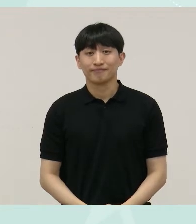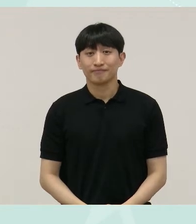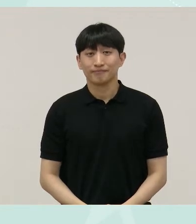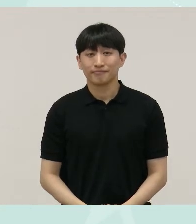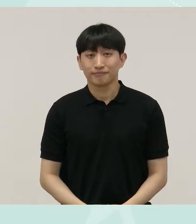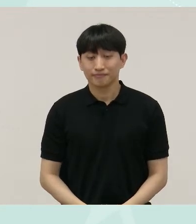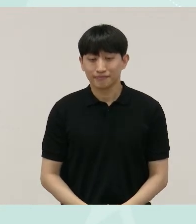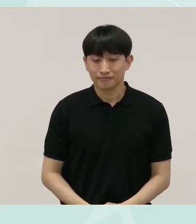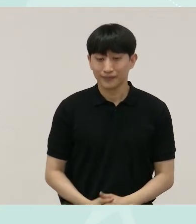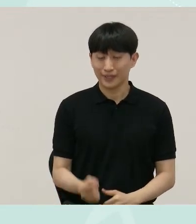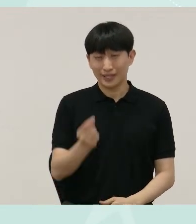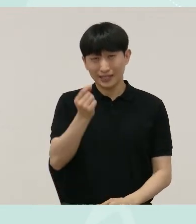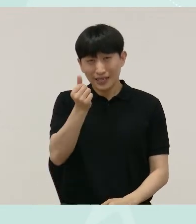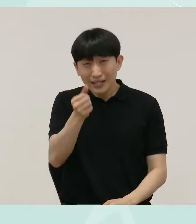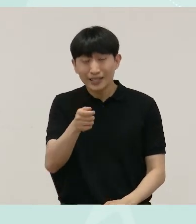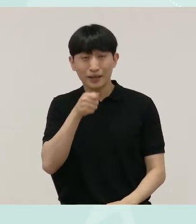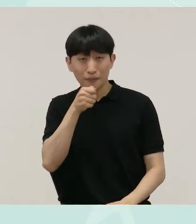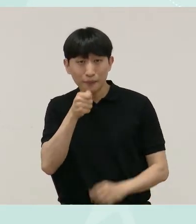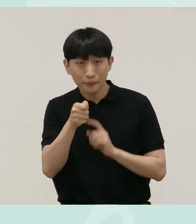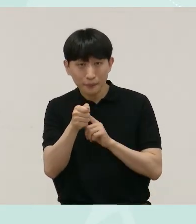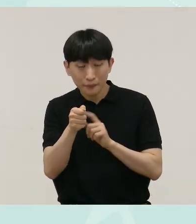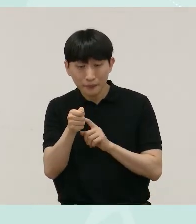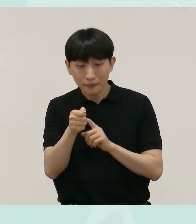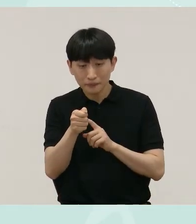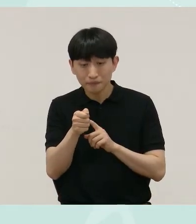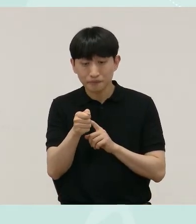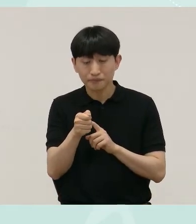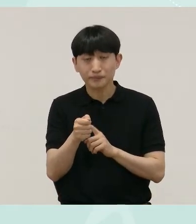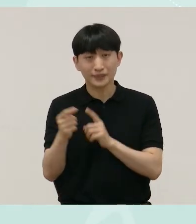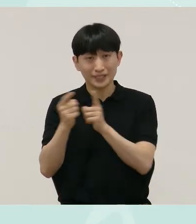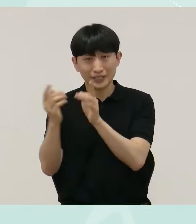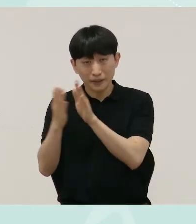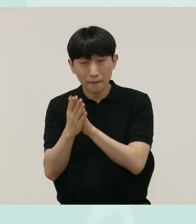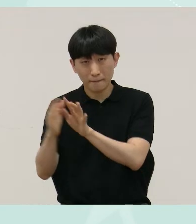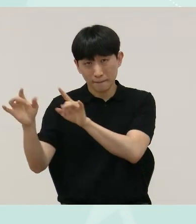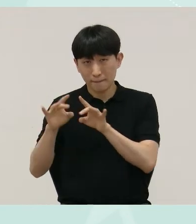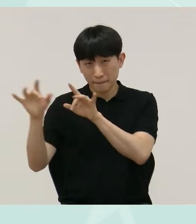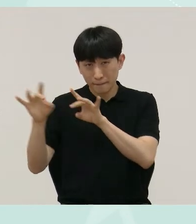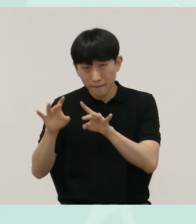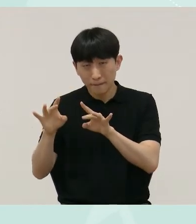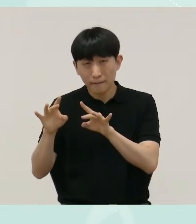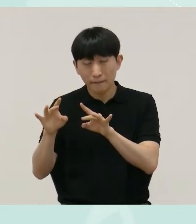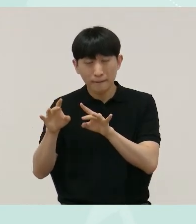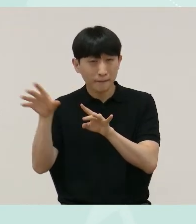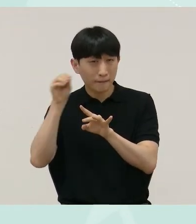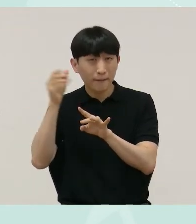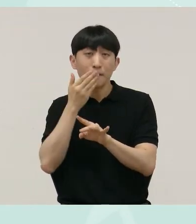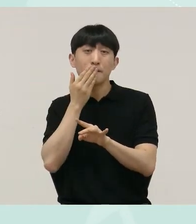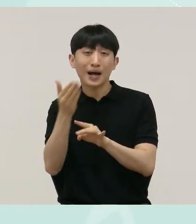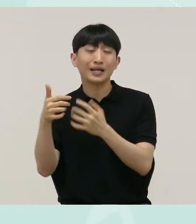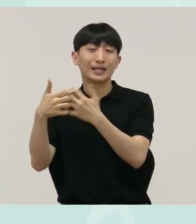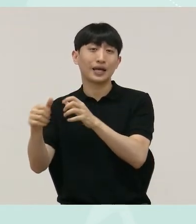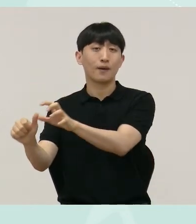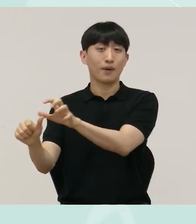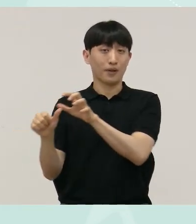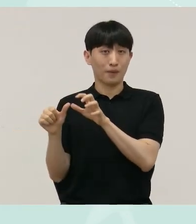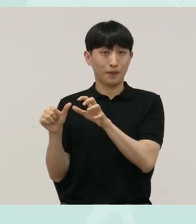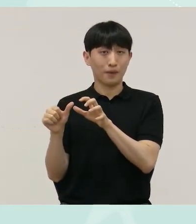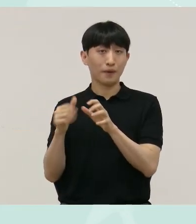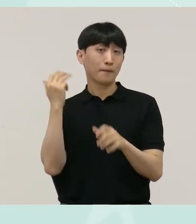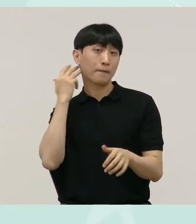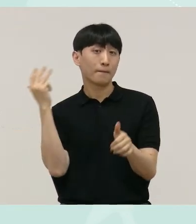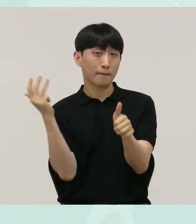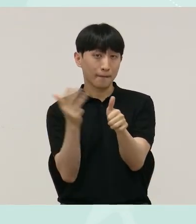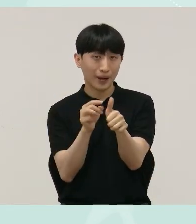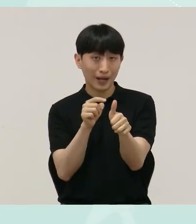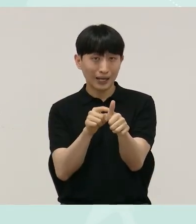미니 마이크로폰이라든지 그런 기기 자체가 디렉트 스트리밍이 가능한 그런 기기를 써서 직접 인공화학 수술을 받은 귀를 자극할 수